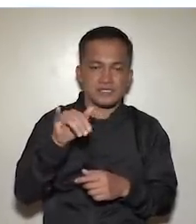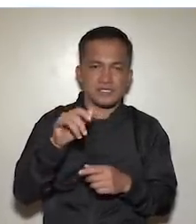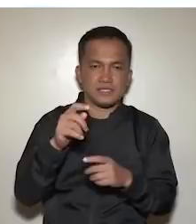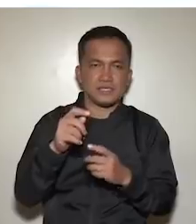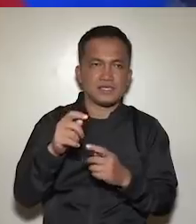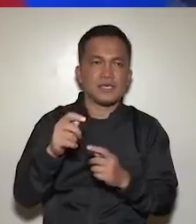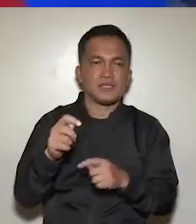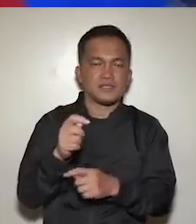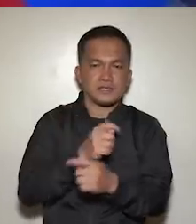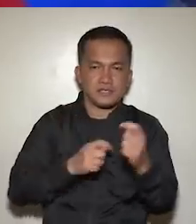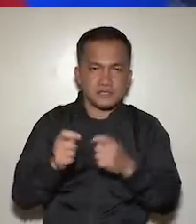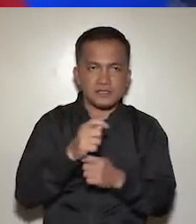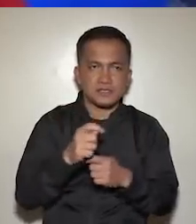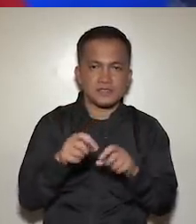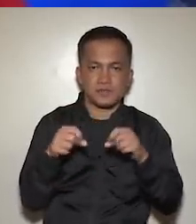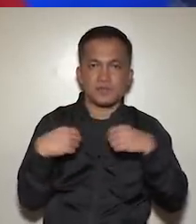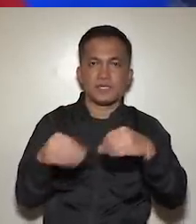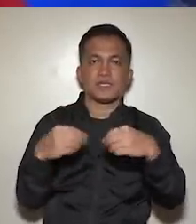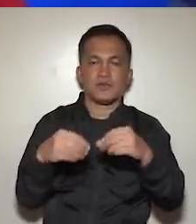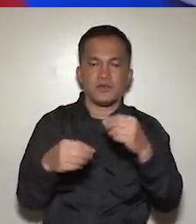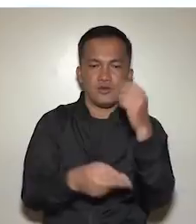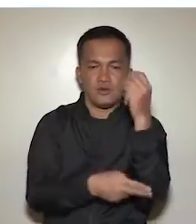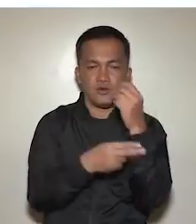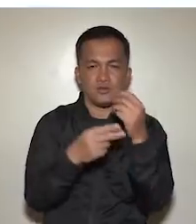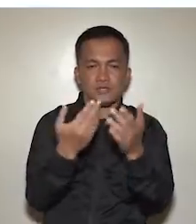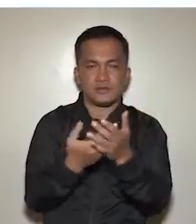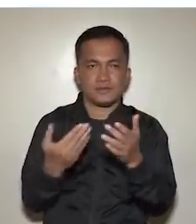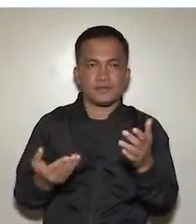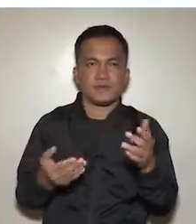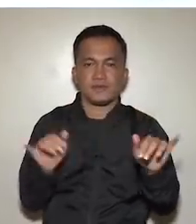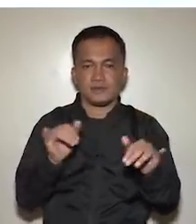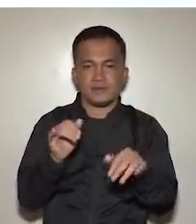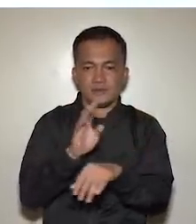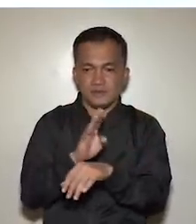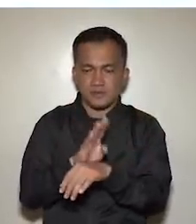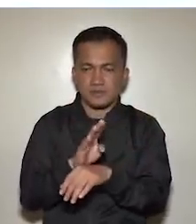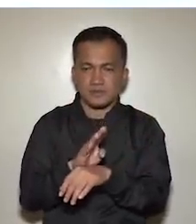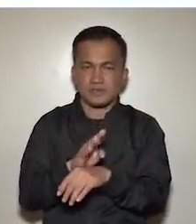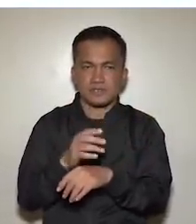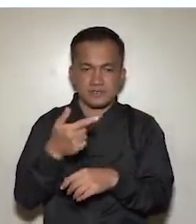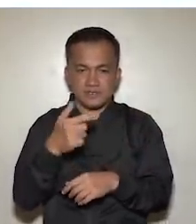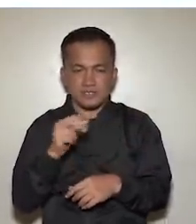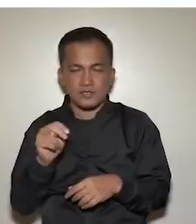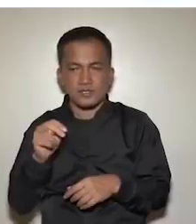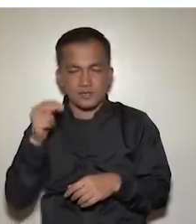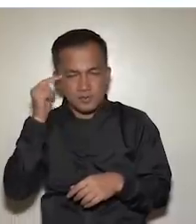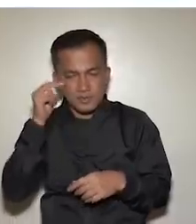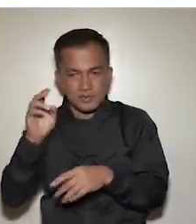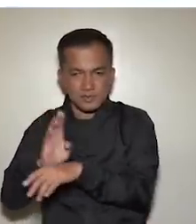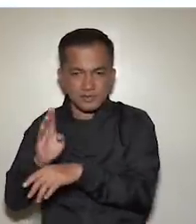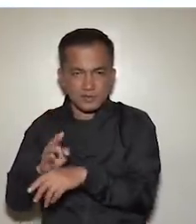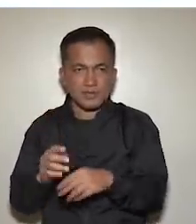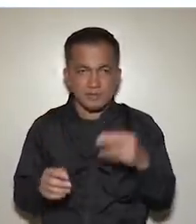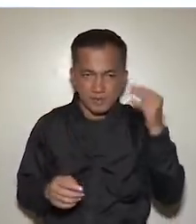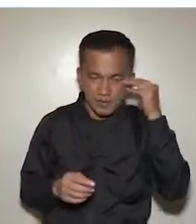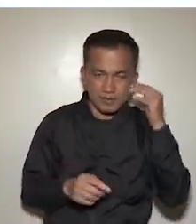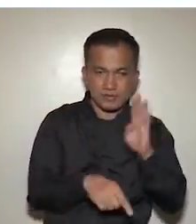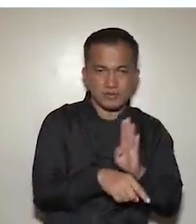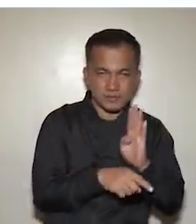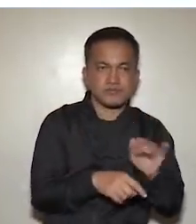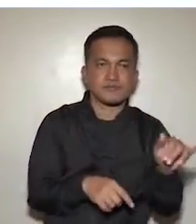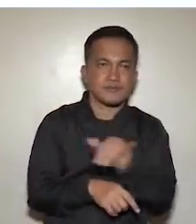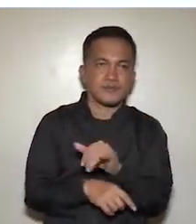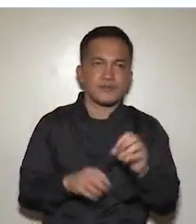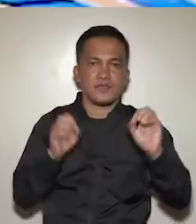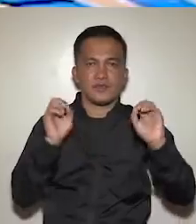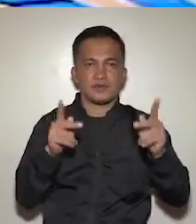po. Nagbibenta po kami ng mga hotel amenities. Pareho silang negosyante, no? Negosyante si Jel Noble. Ito naman si Sir Magpayo,